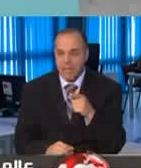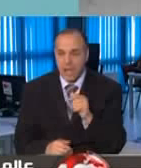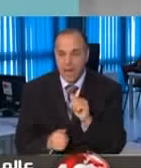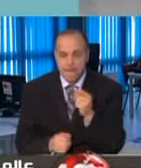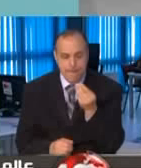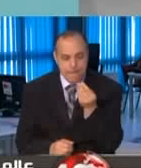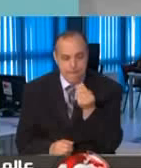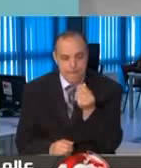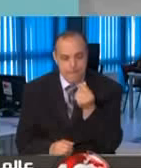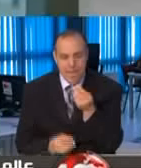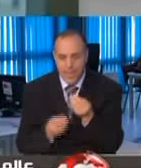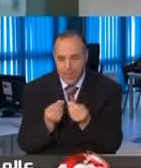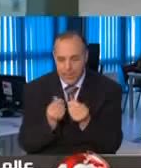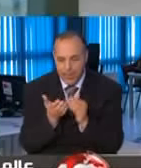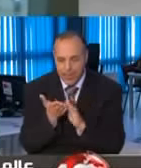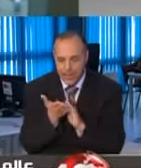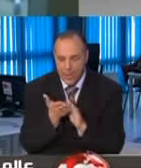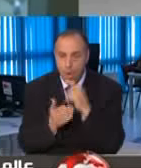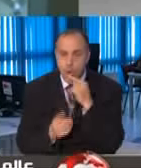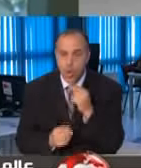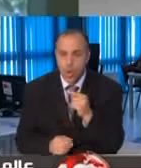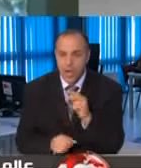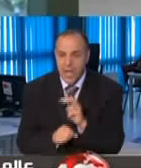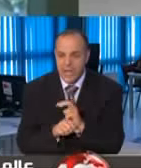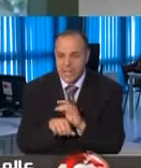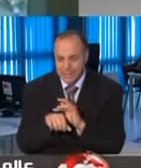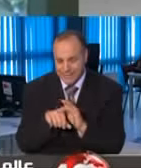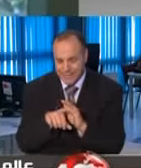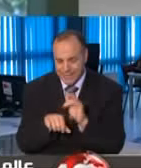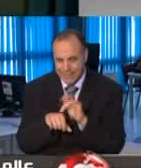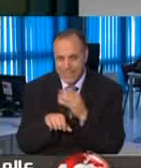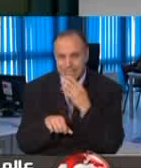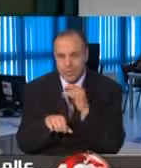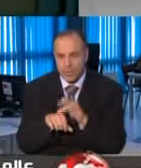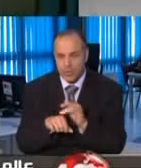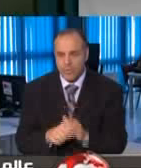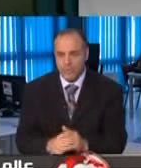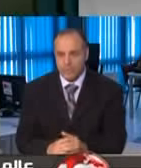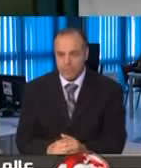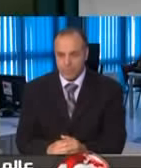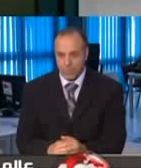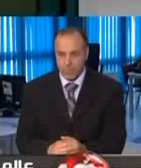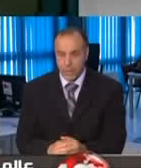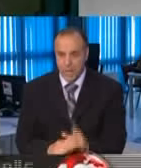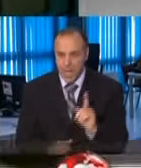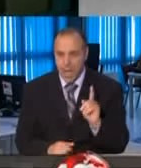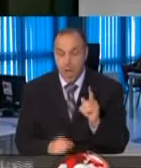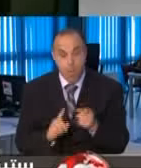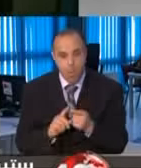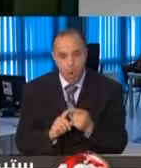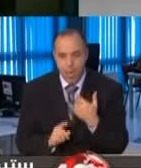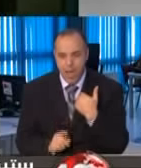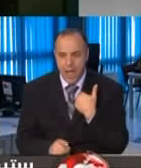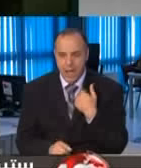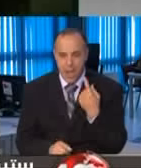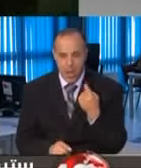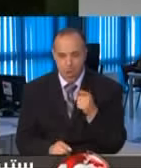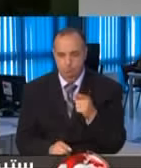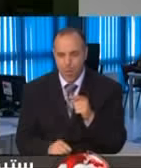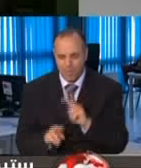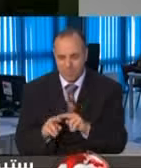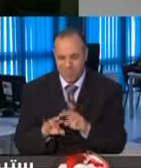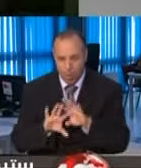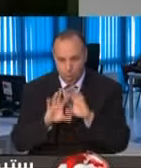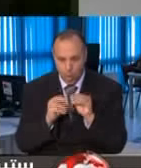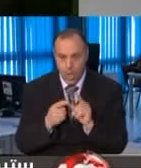استخدمت فيها مادة إيبوكسي اللاصقة التي تركت أثارا على الذقن. ما كان مهم للغاية ليس قيم بعملية الترميم